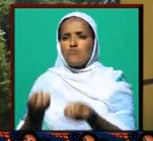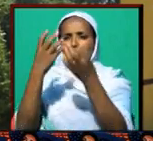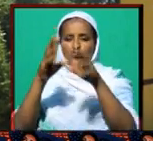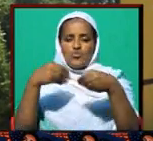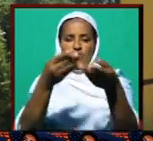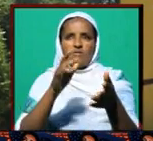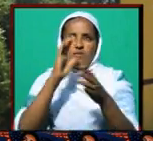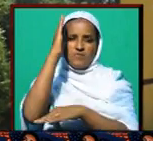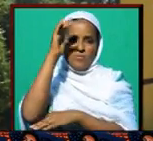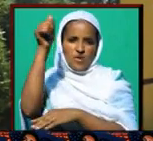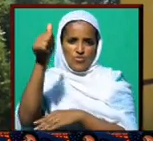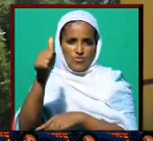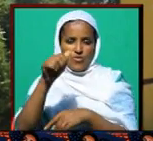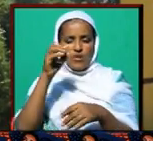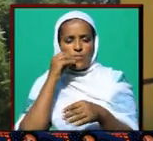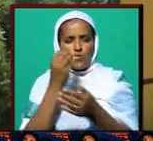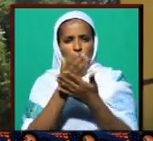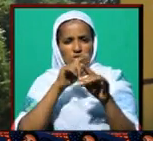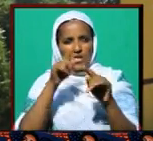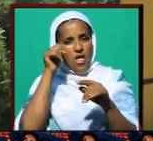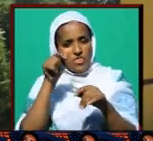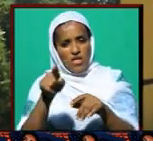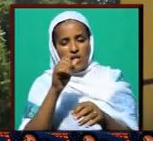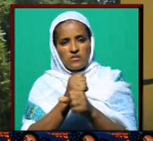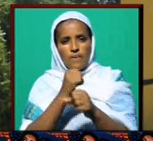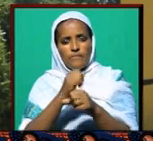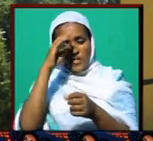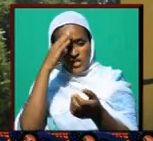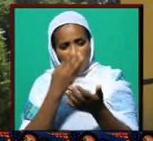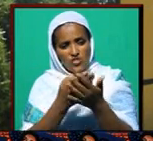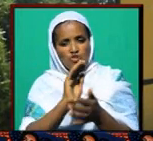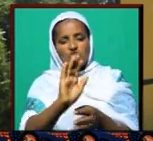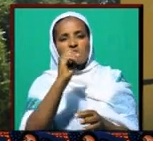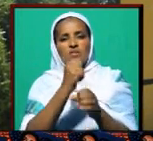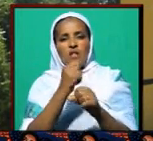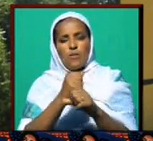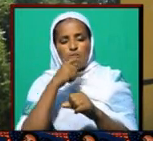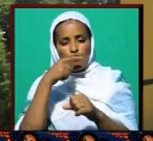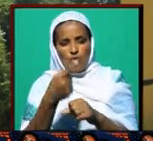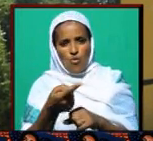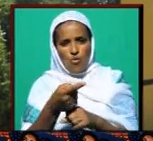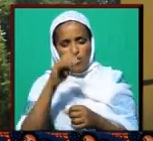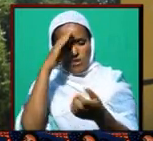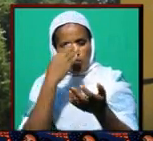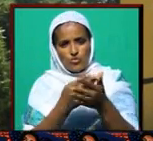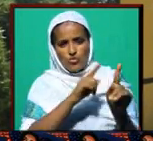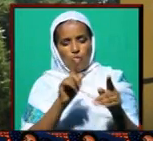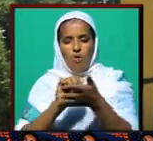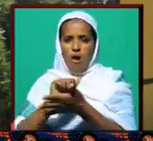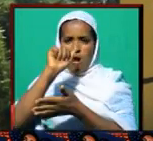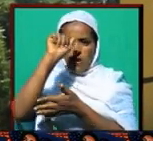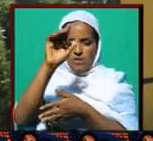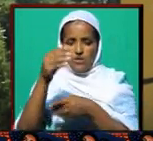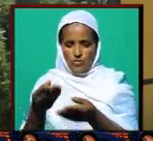ጥቂት ሲለምኑት ብዙ መስጠት ልማዱ የሆነ አምላክ ስለ ነገረ ስጋዊ የገለጸለት የቤቱን ነገር ግን አንተ አትሰራም ልጅ ይሰራልኛል